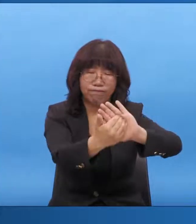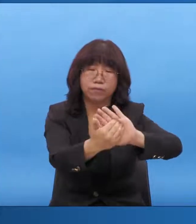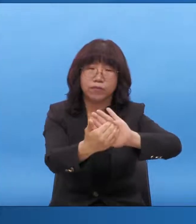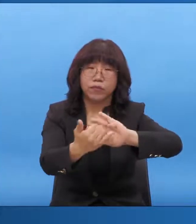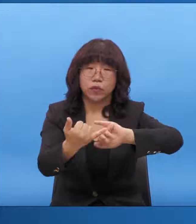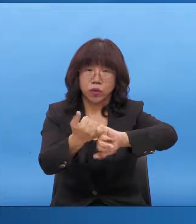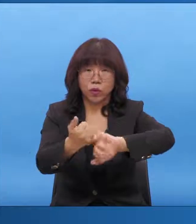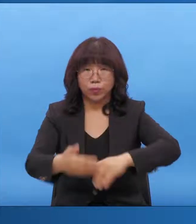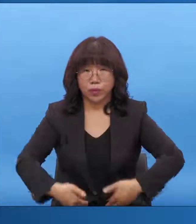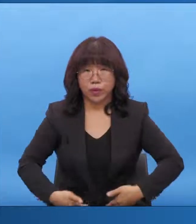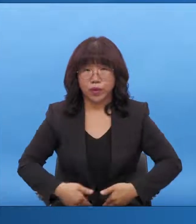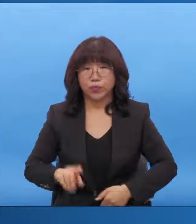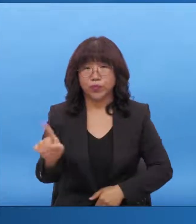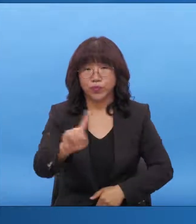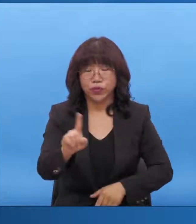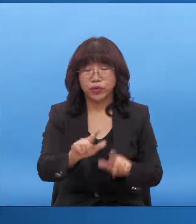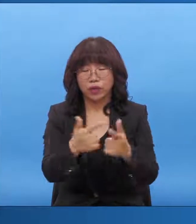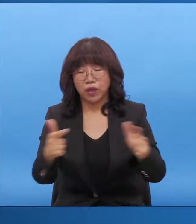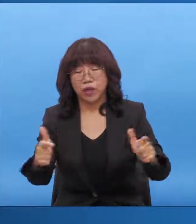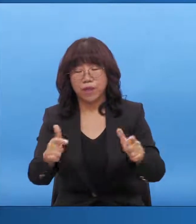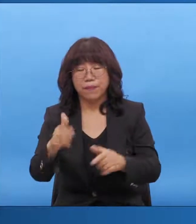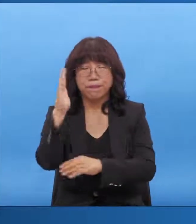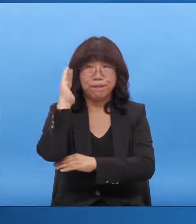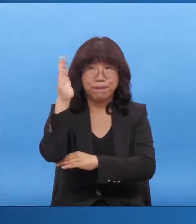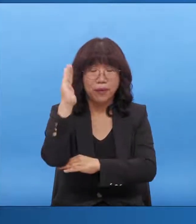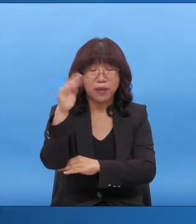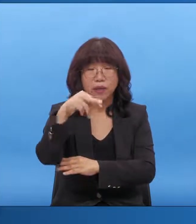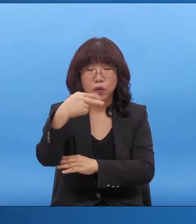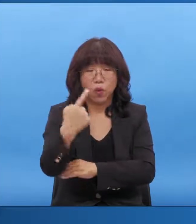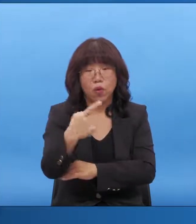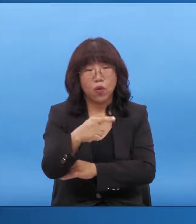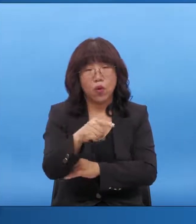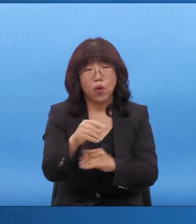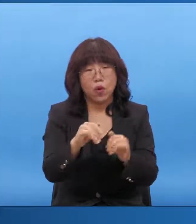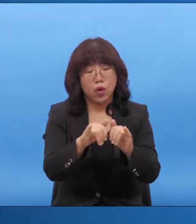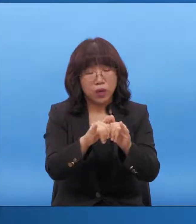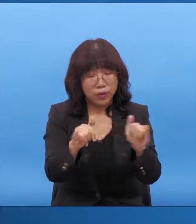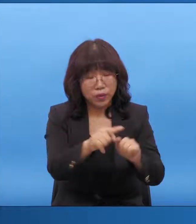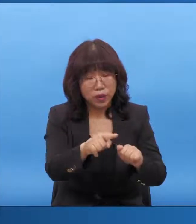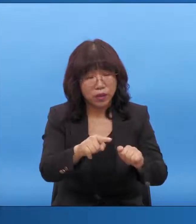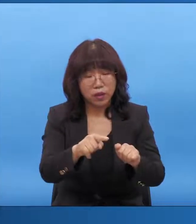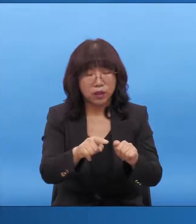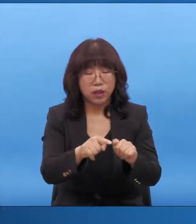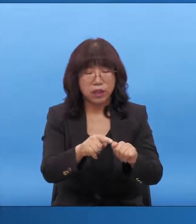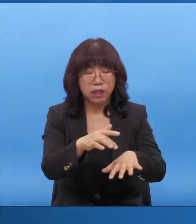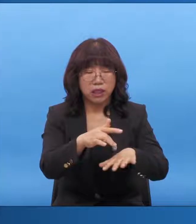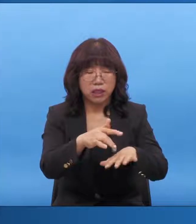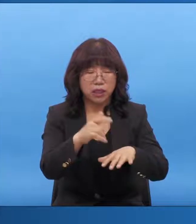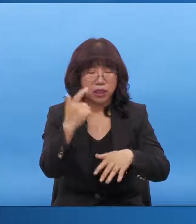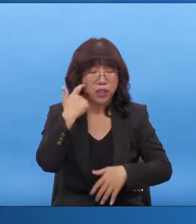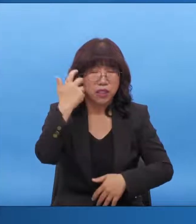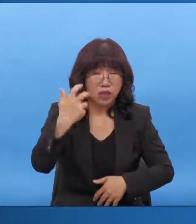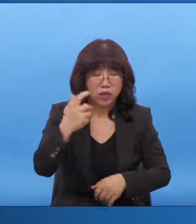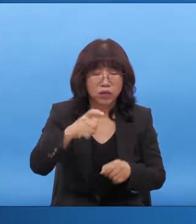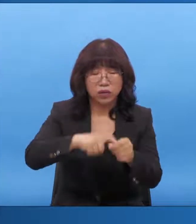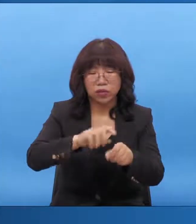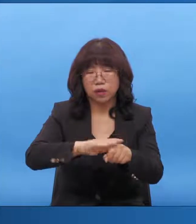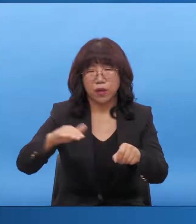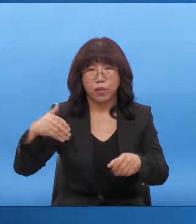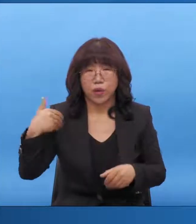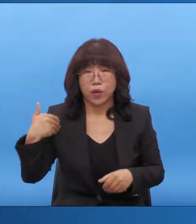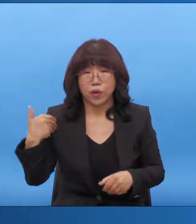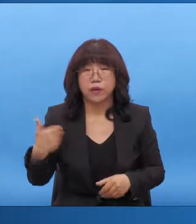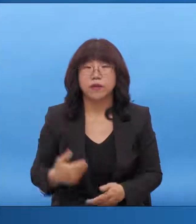교리, 어떤 말씀을 끄집어내도 모르니까 이기지를 못하는 거죠. No matter what we have to do, because we cannot block it, these keep